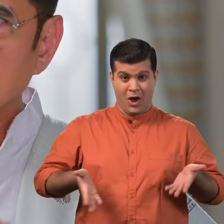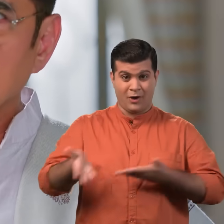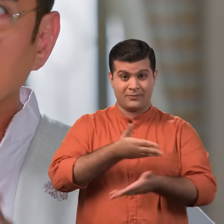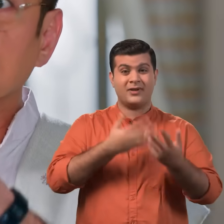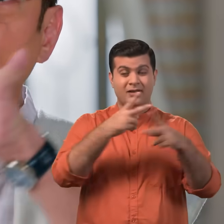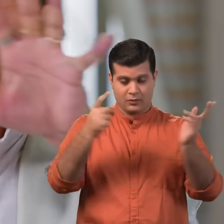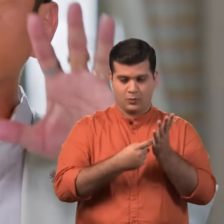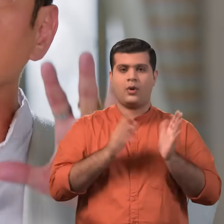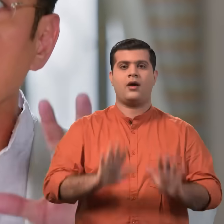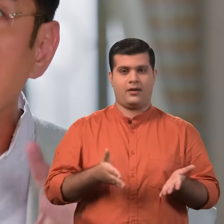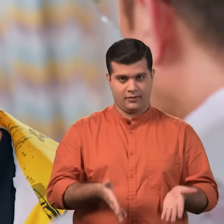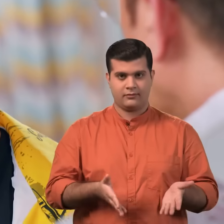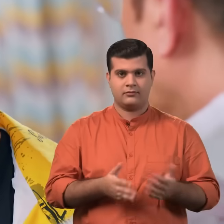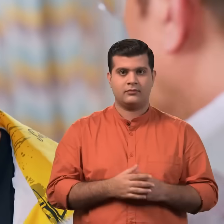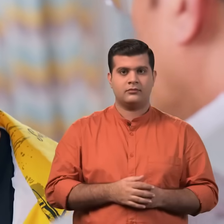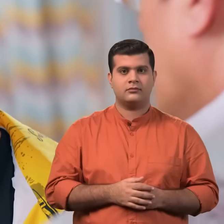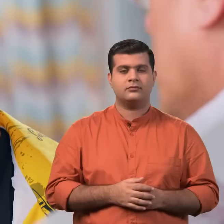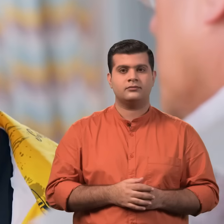सिंह हाउस के कुछ कैदे कानून है।